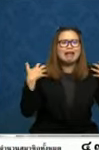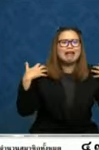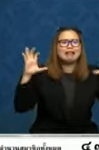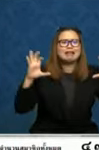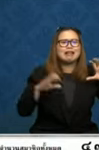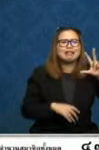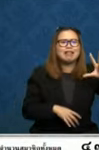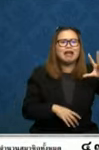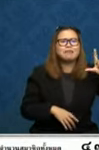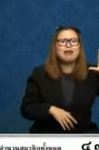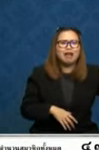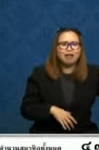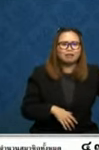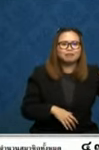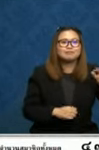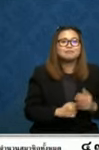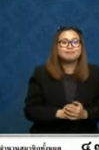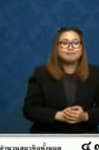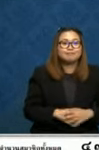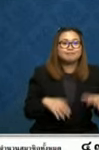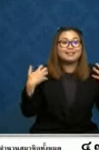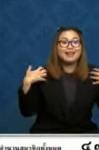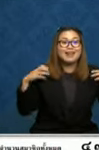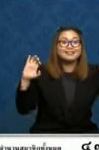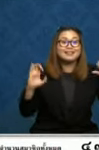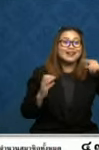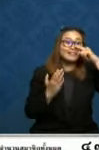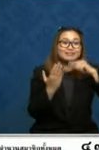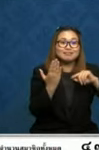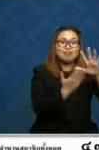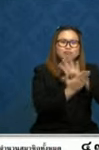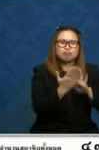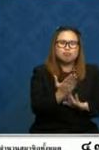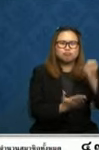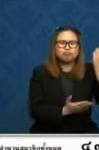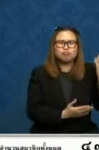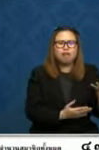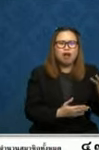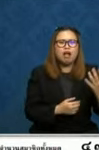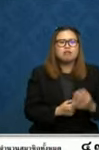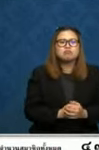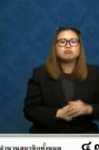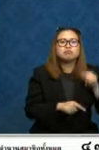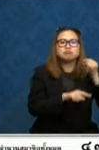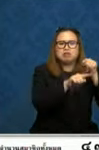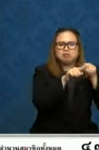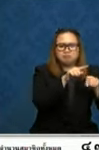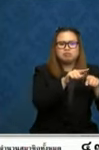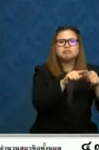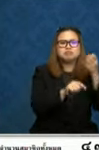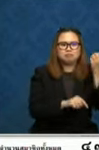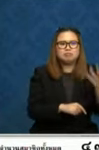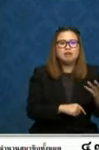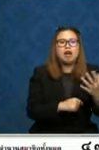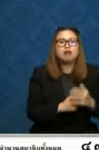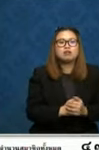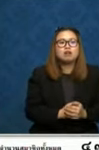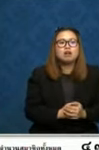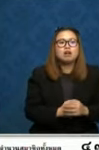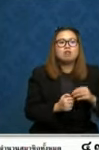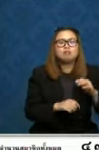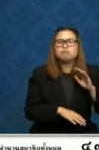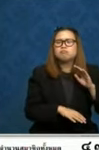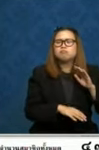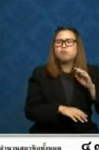3 ล้านนิดๆเพราะฉะนั้นเนี่ยแต่ข้าราชการเรามันมีมากมายเกินครับหลายเปอร์เซ็นต์มากครับมี2เท่าตัว